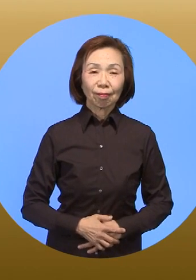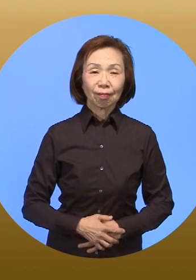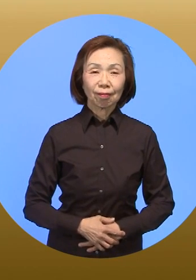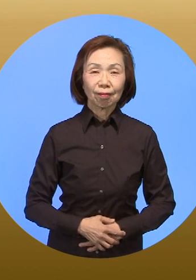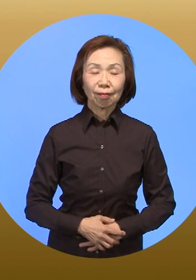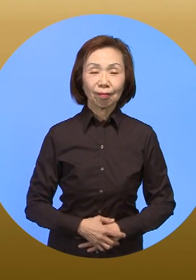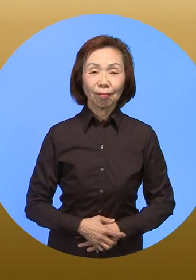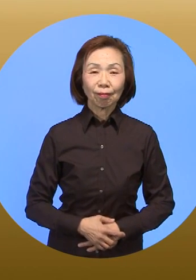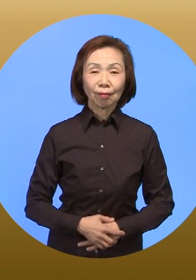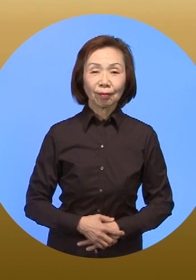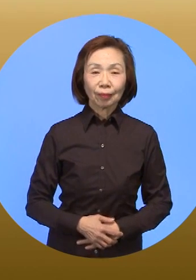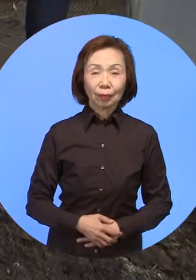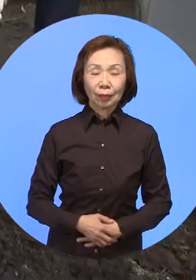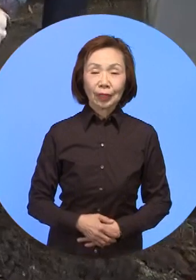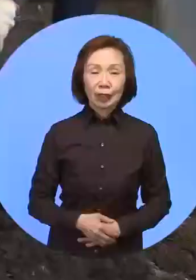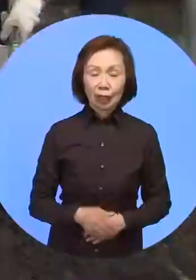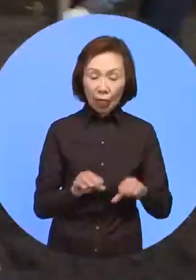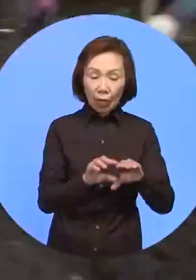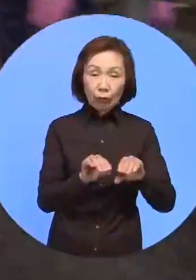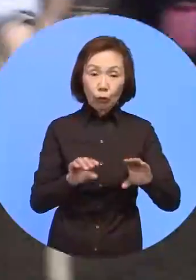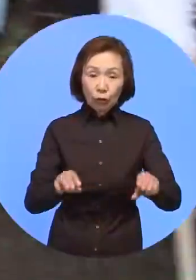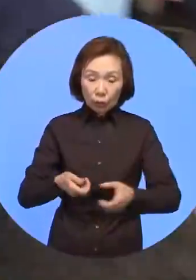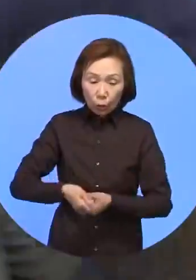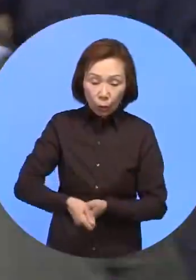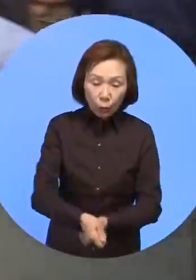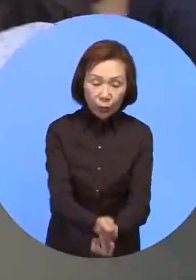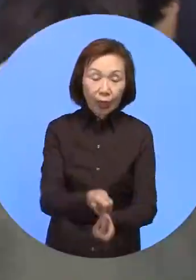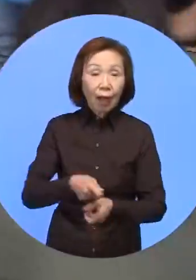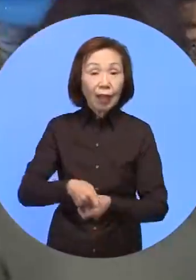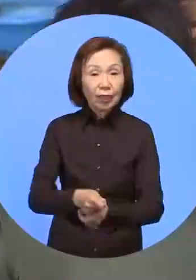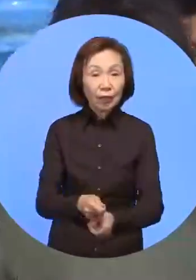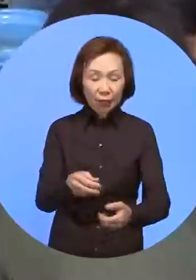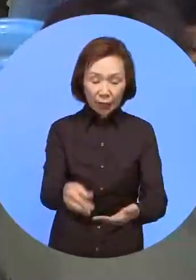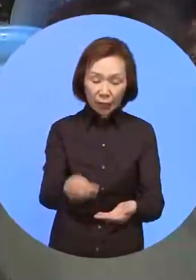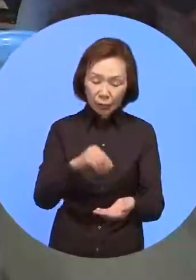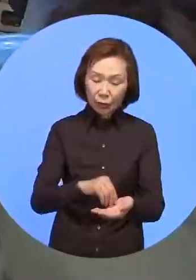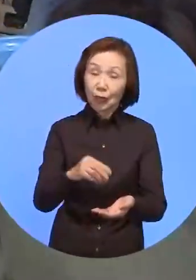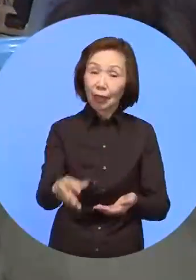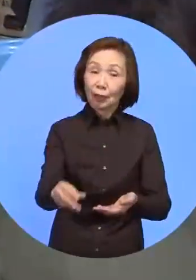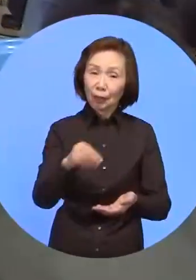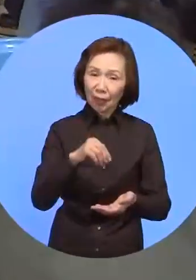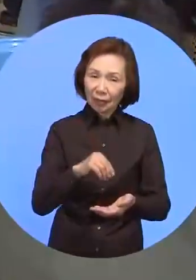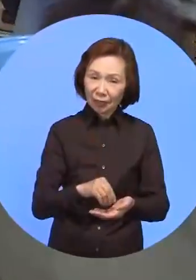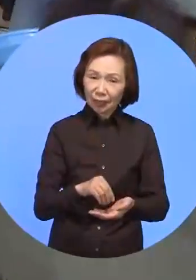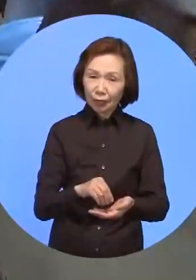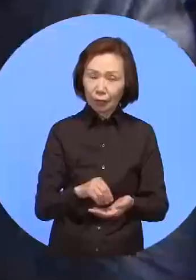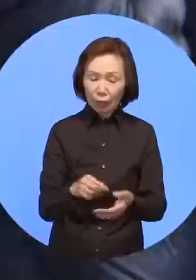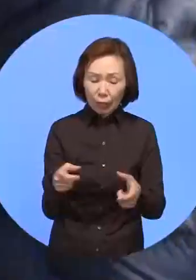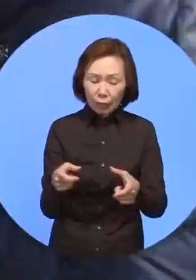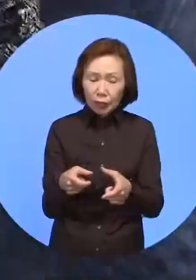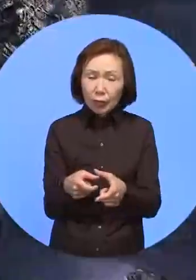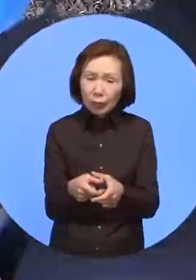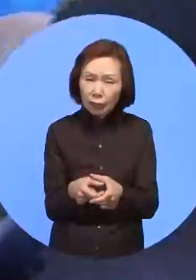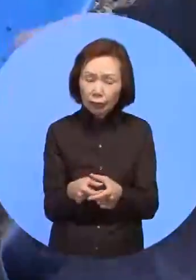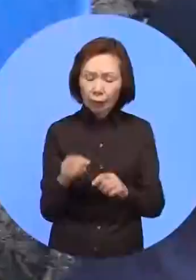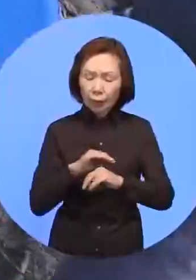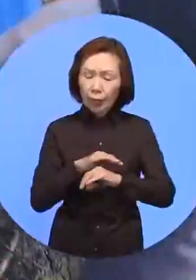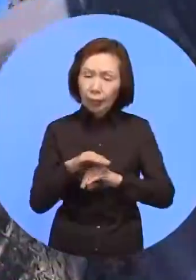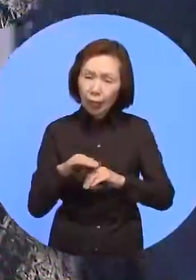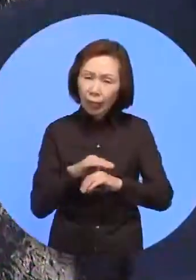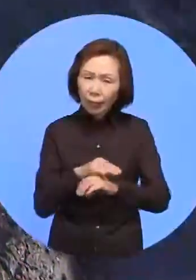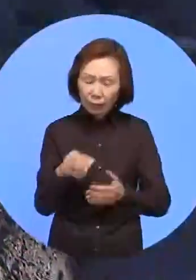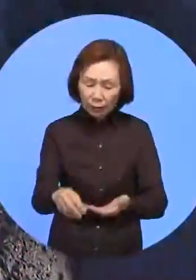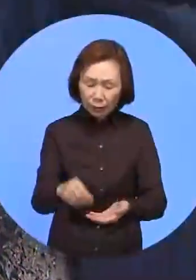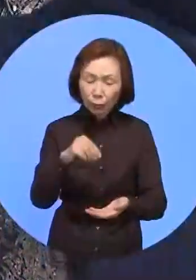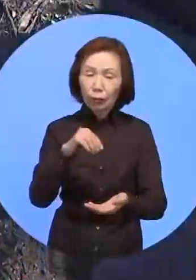穫前には地上の葉を刈り取り、土を掘り返すようにして収穫します。小さなクワイを傷つけ